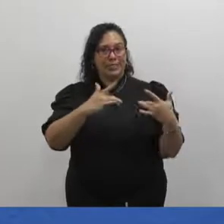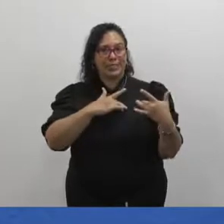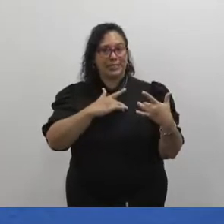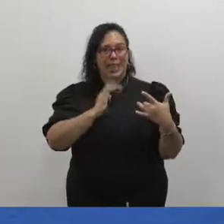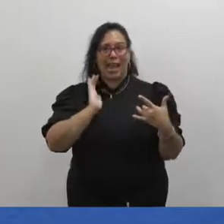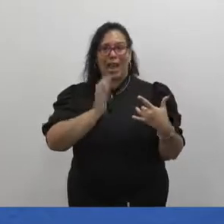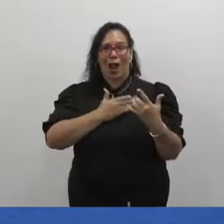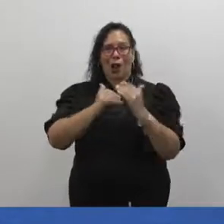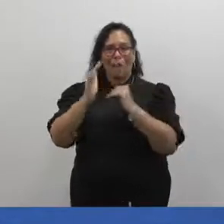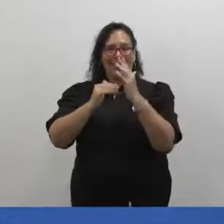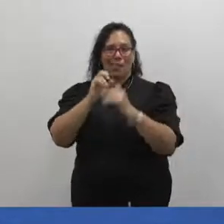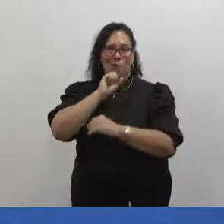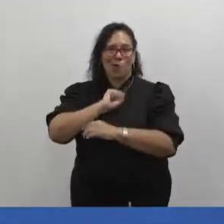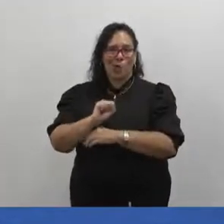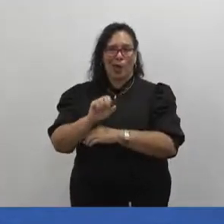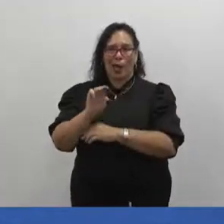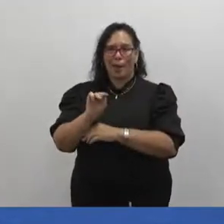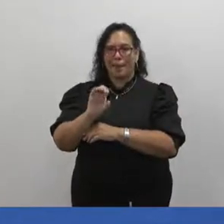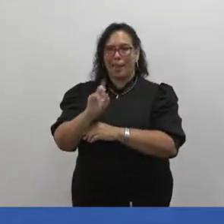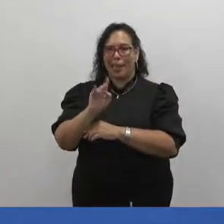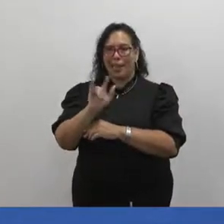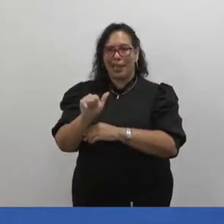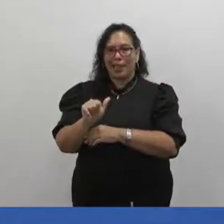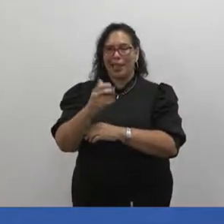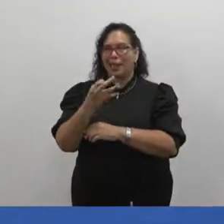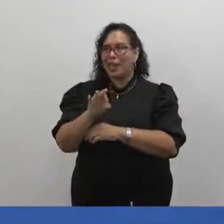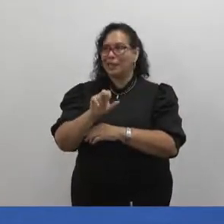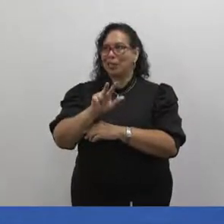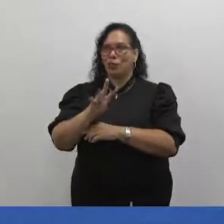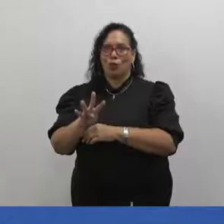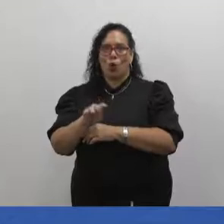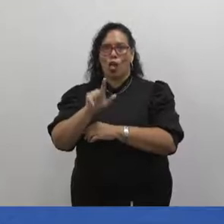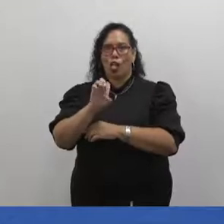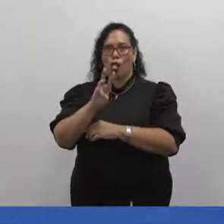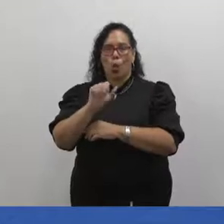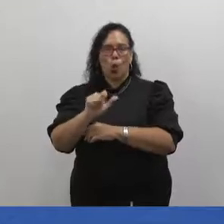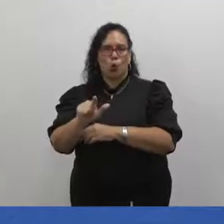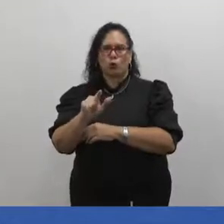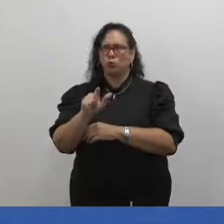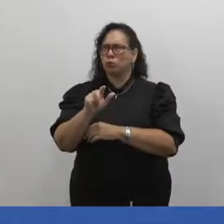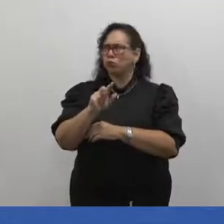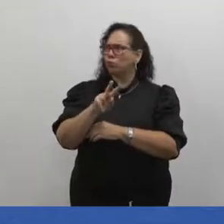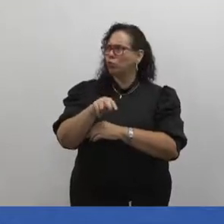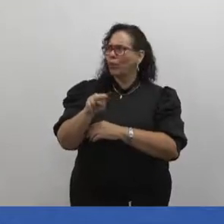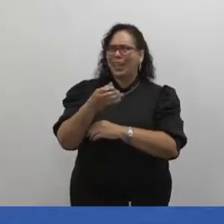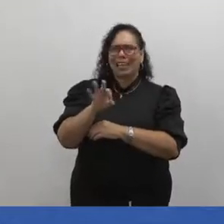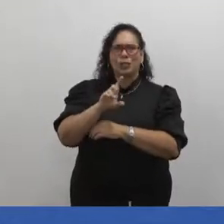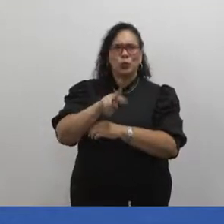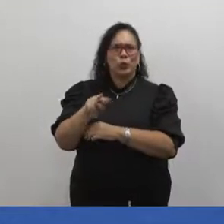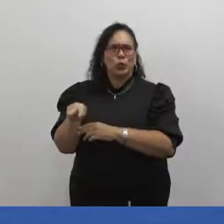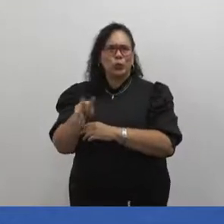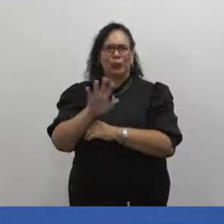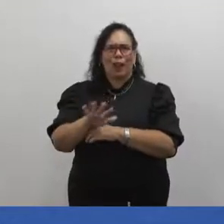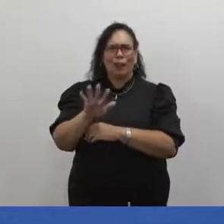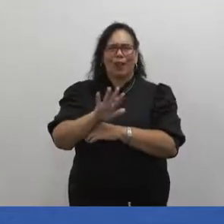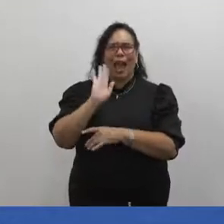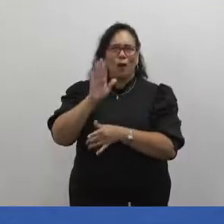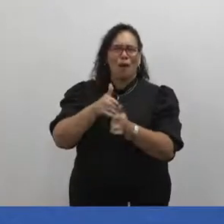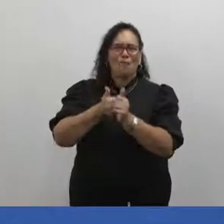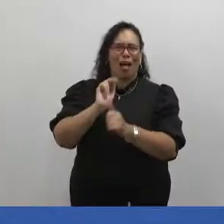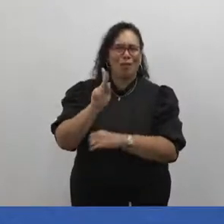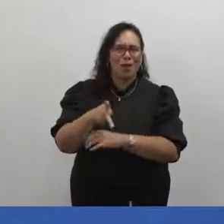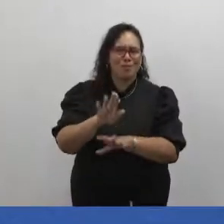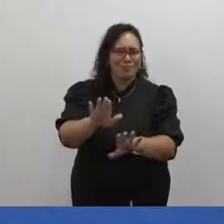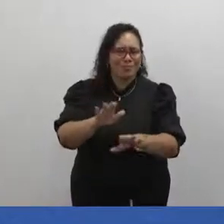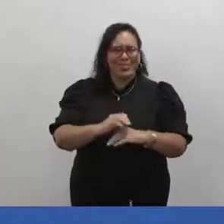cứu dương miên ở kia đọc bầm bầy mà khiên lý lâu mà chấm bọn mô hình phê bì mà khiên lý mà bọn bố rơi